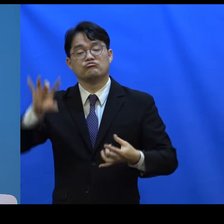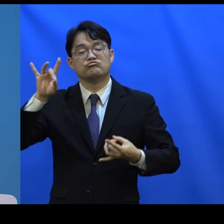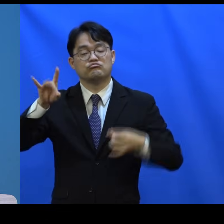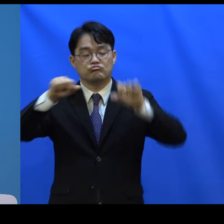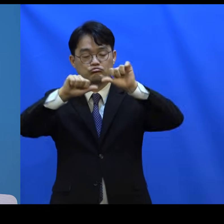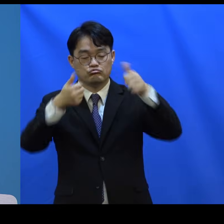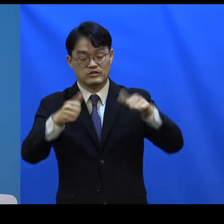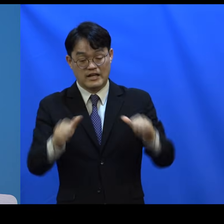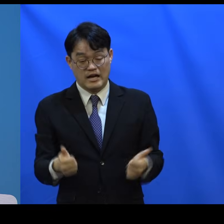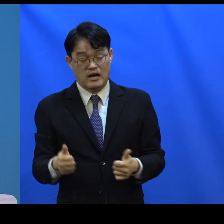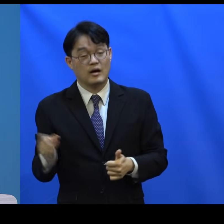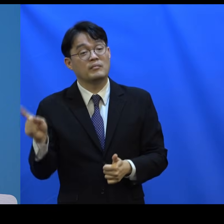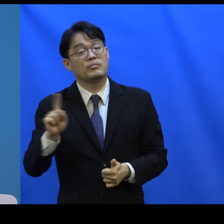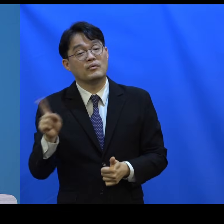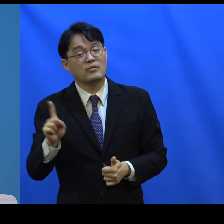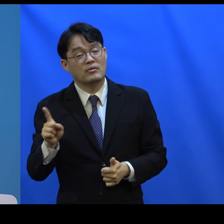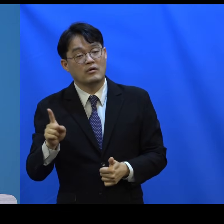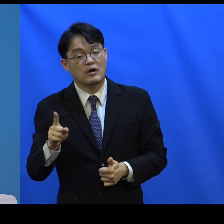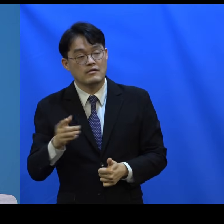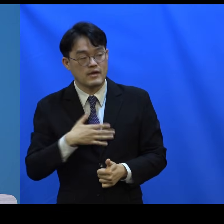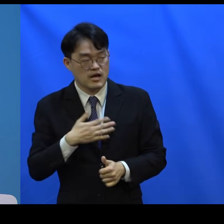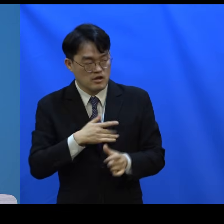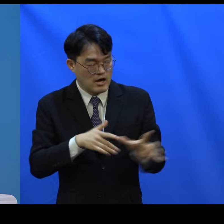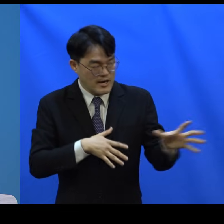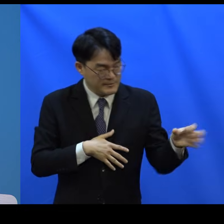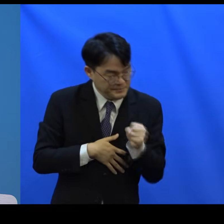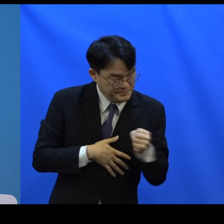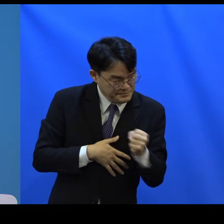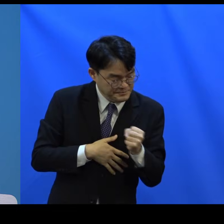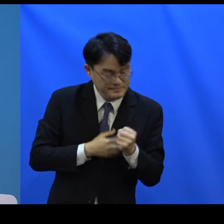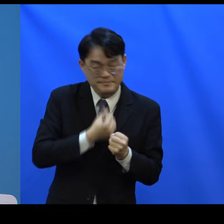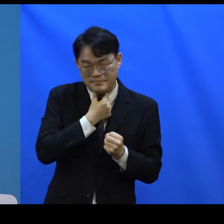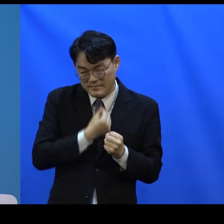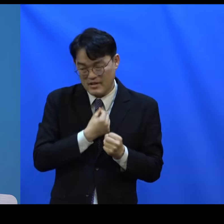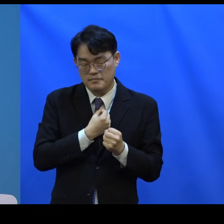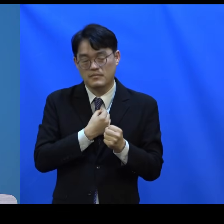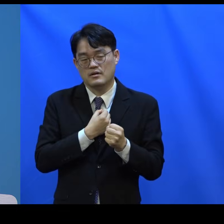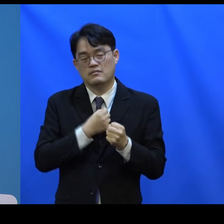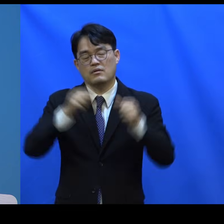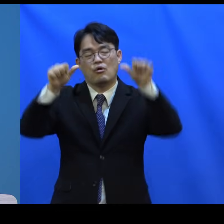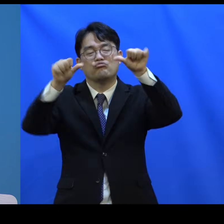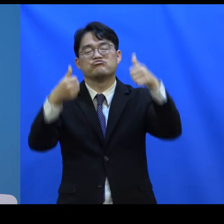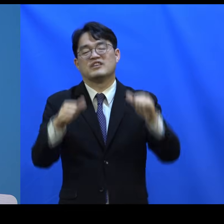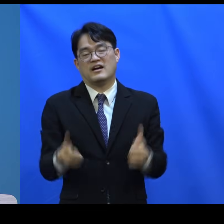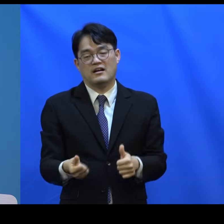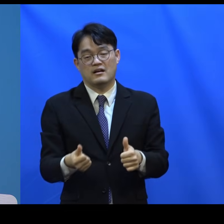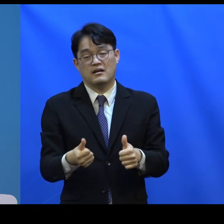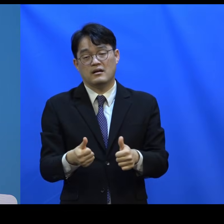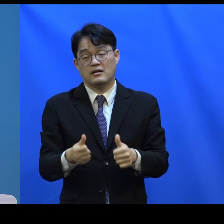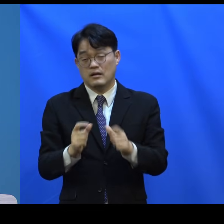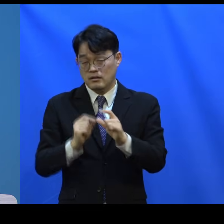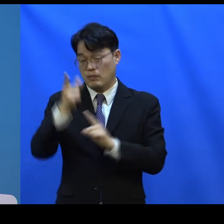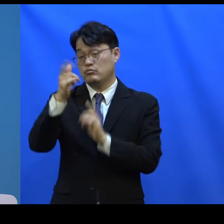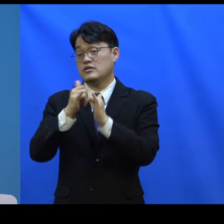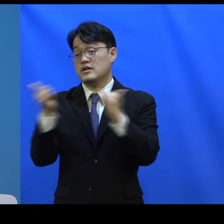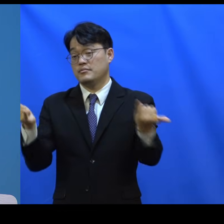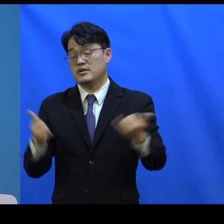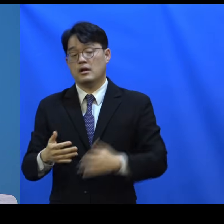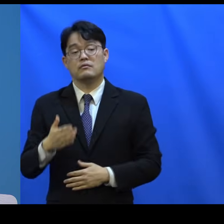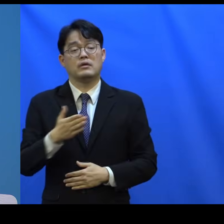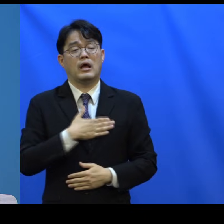하면 집착하는 거예요. 집착하는 거. 근데 우리는 누구를 집착해요? 자기에 대한 집착이 강합니다. 내가 우상인